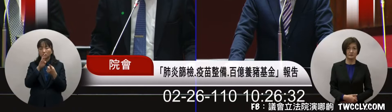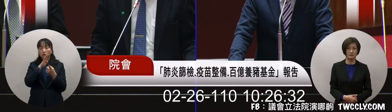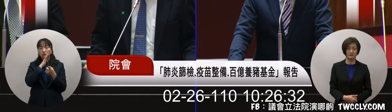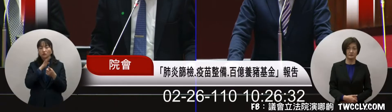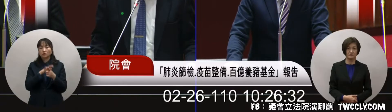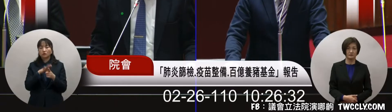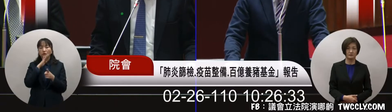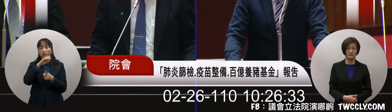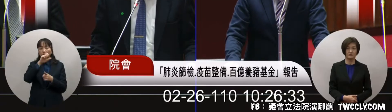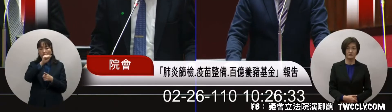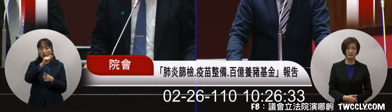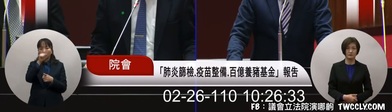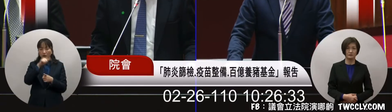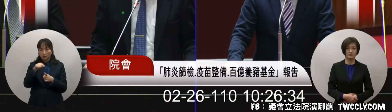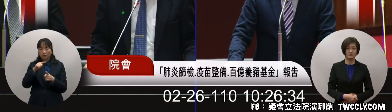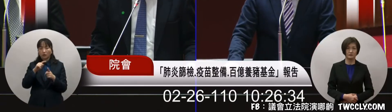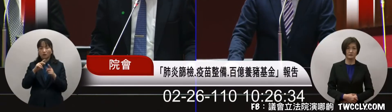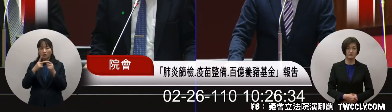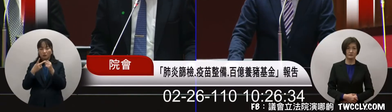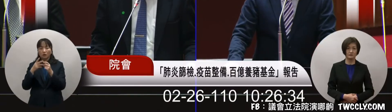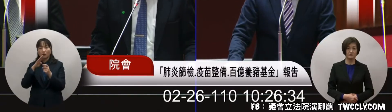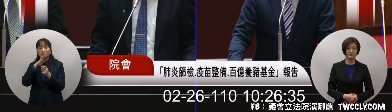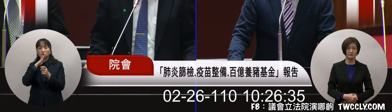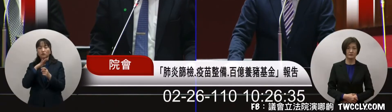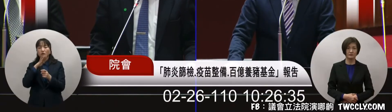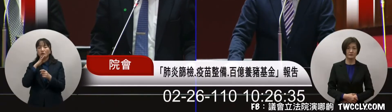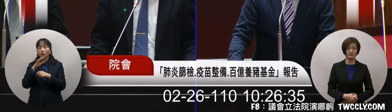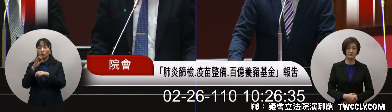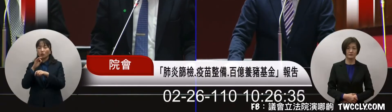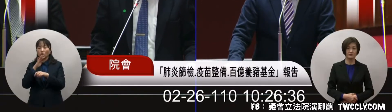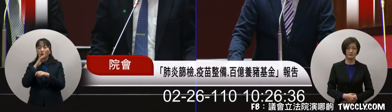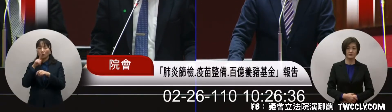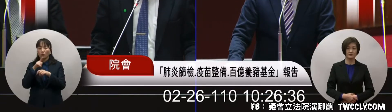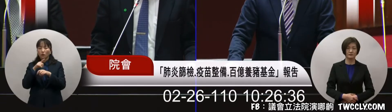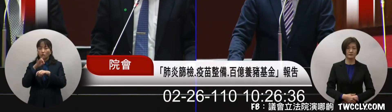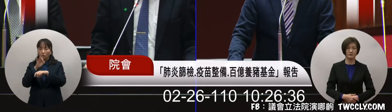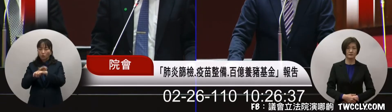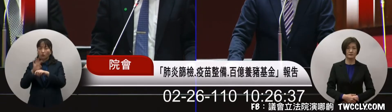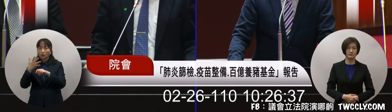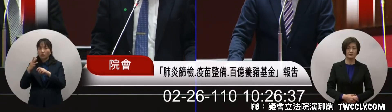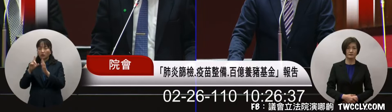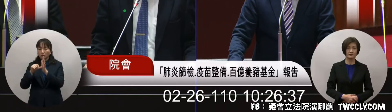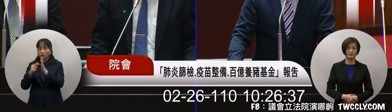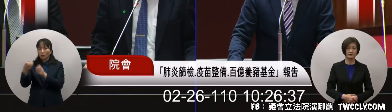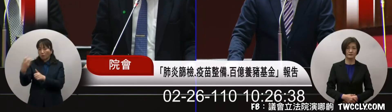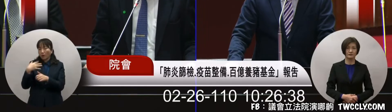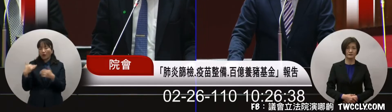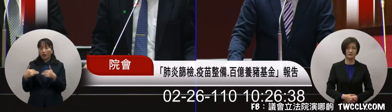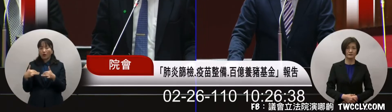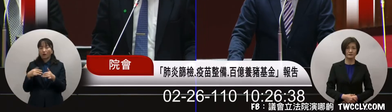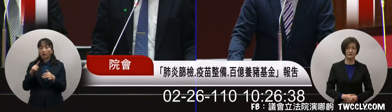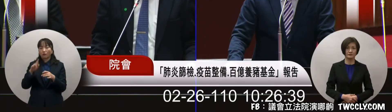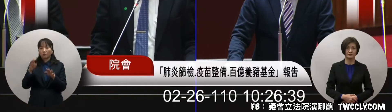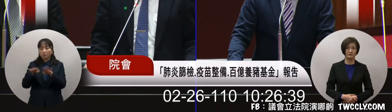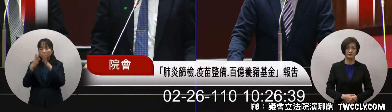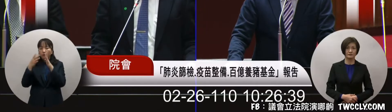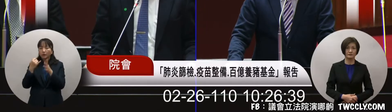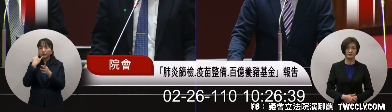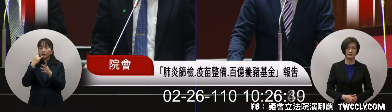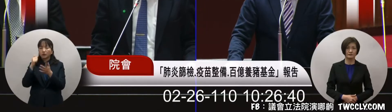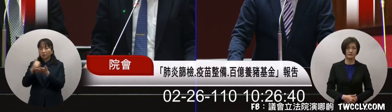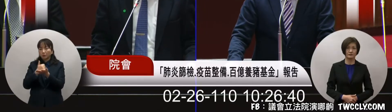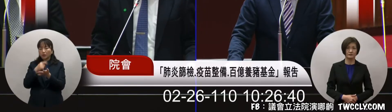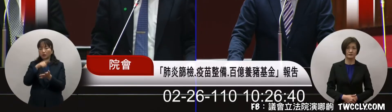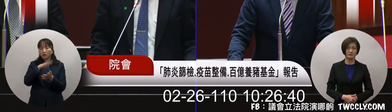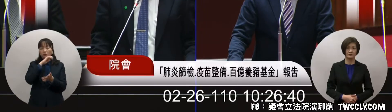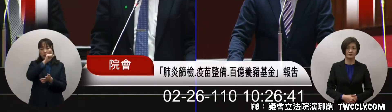一个是 A G 的疫苗，一个是辉瑞的疫苗。 是。 那辉瑞的时程还没有给我们通知说什么时候启动。那 A G